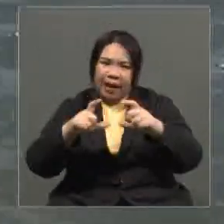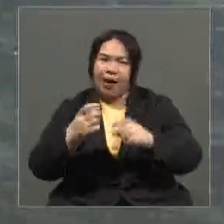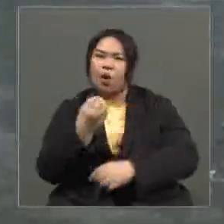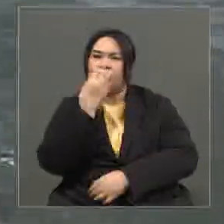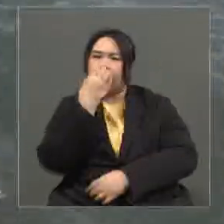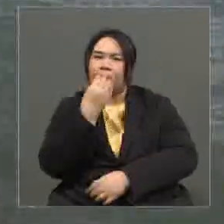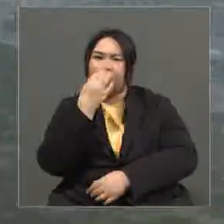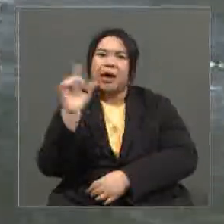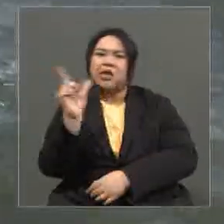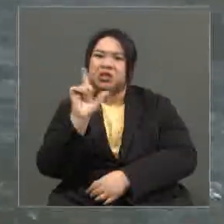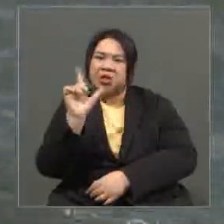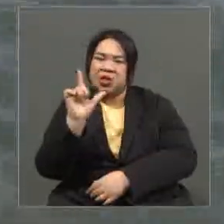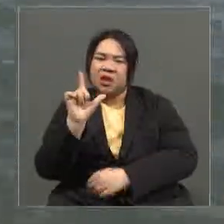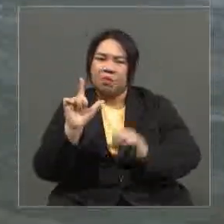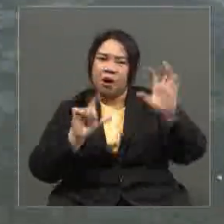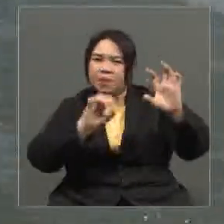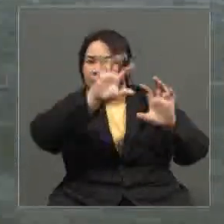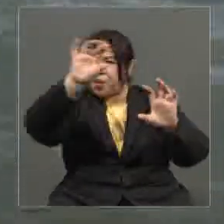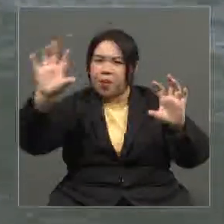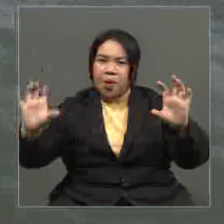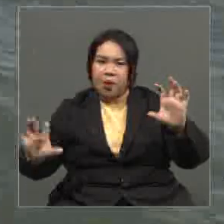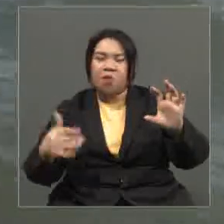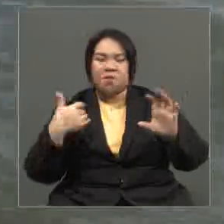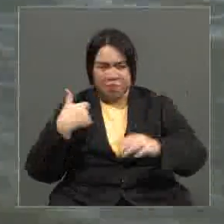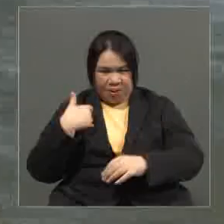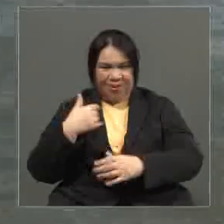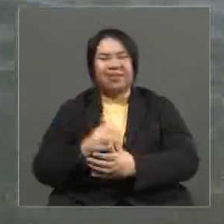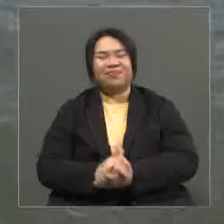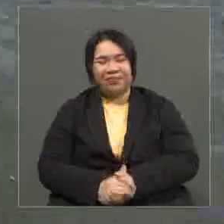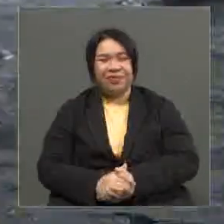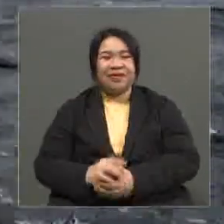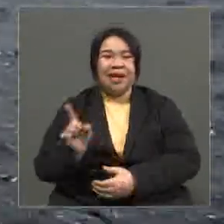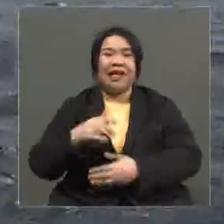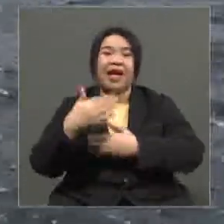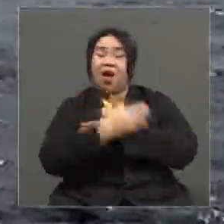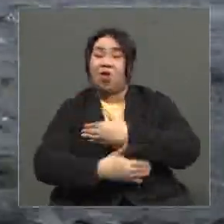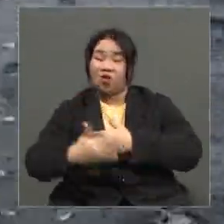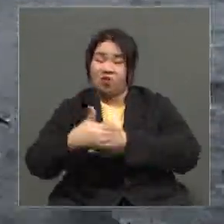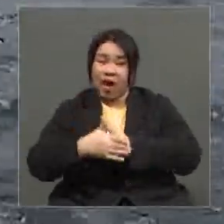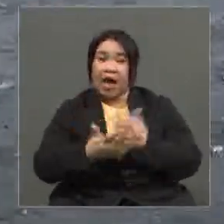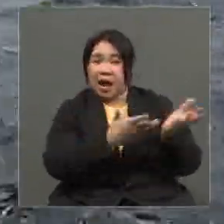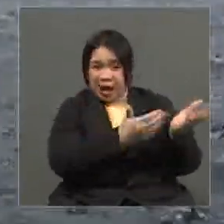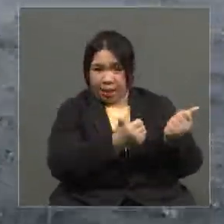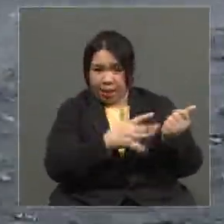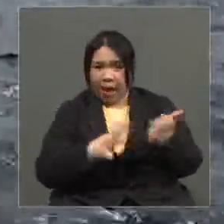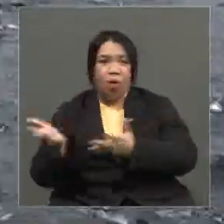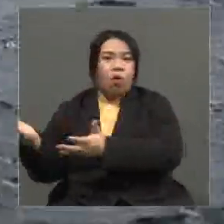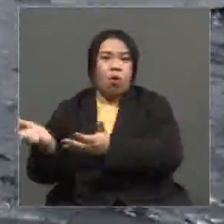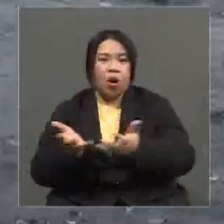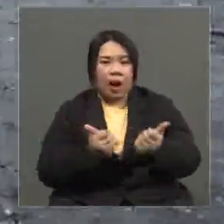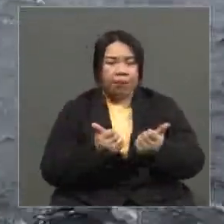ตะวันแปลงแรกของจังหวัดลพบุรีณบ้านกล้วยไข่โดยขบวนรถไฟเที่ยวกลับเนี่ยนะครับจะออกจากเขื่อนป่าศักดิ์